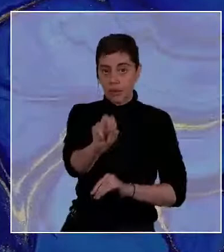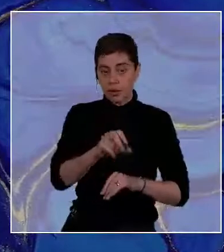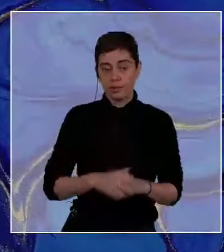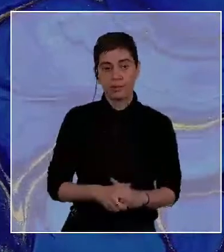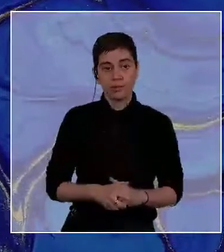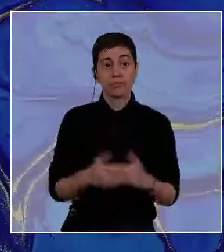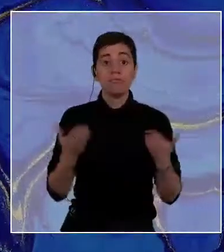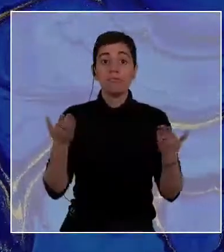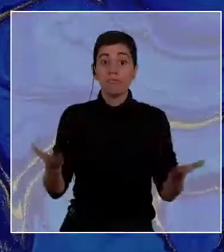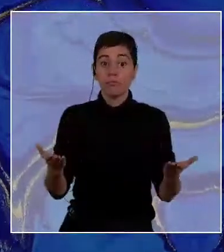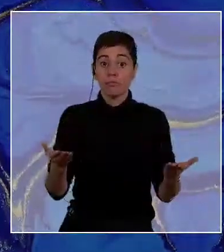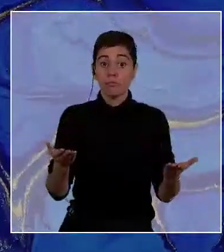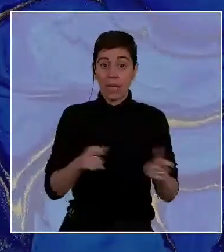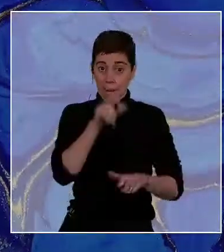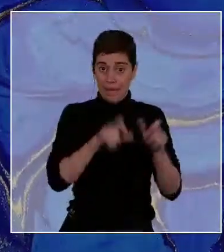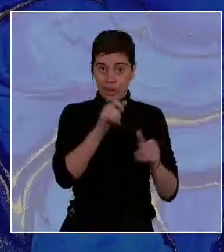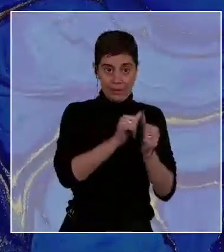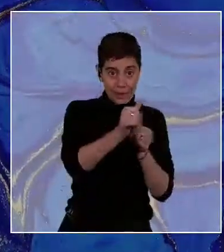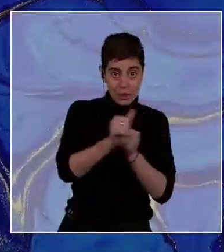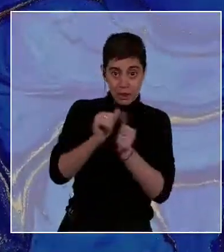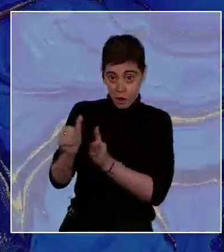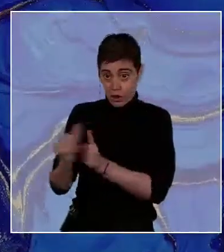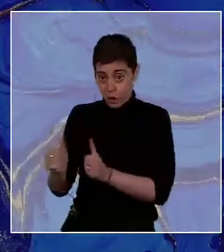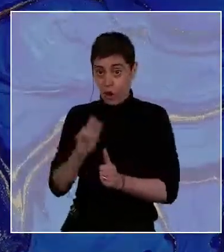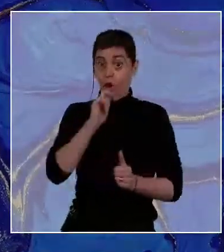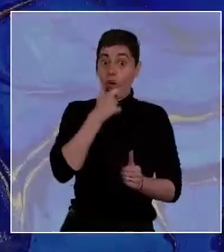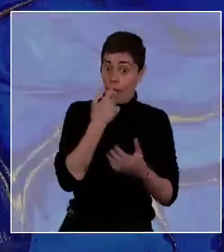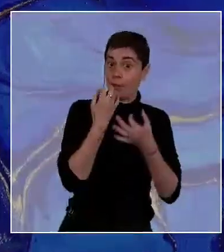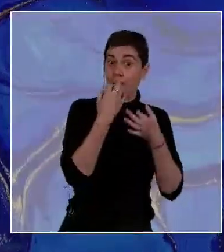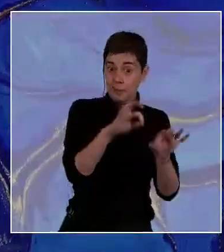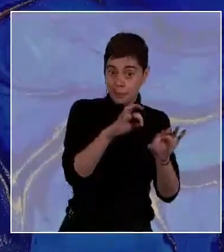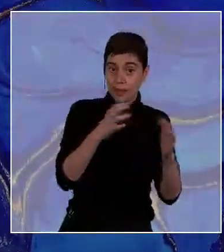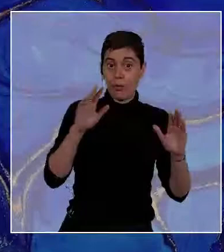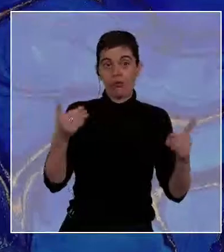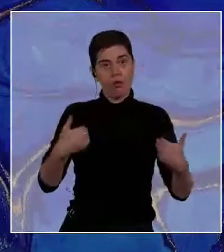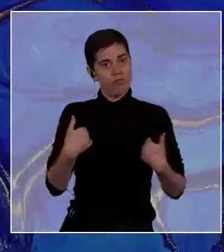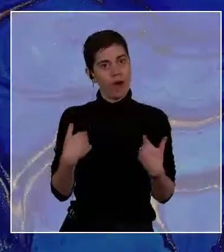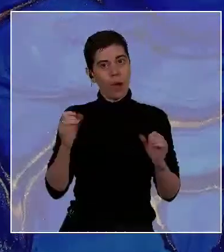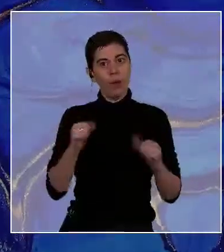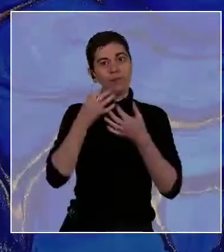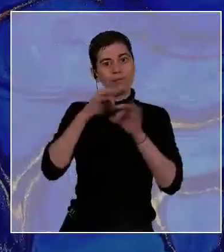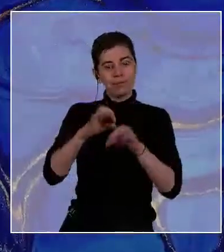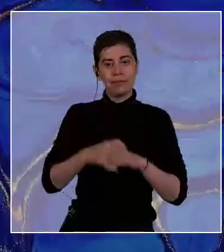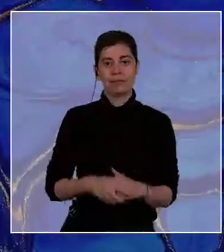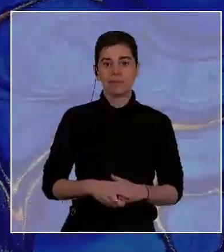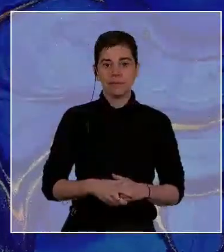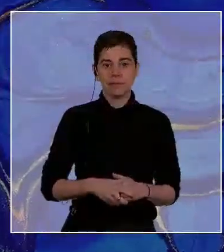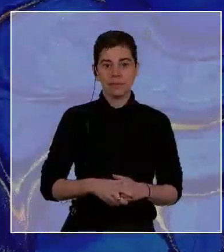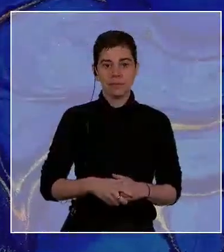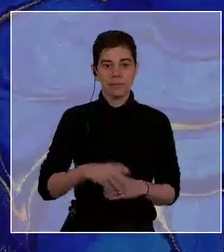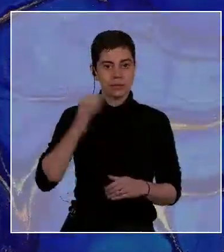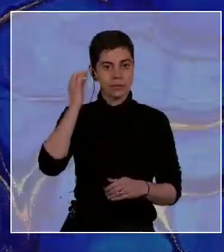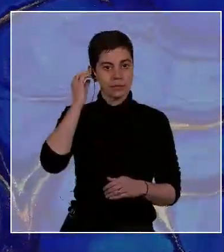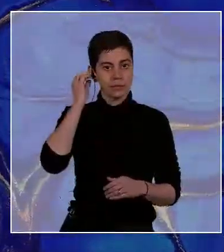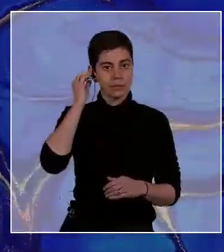intervenants sont en ligne et parlent anglais, vous me permettrez, une fois n'est pas coutume, de passer en anglais. Resistant cities, that's what we're going